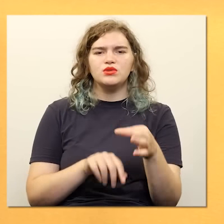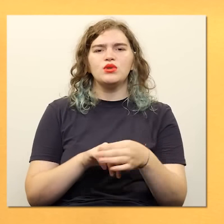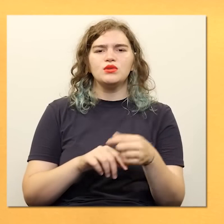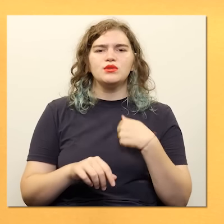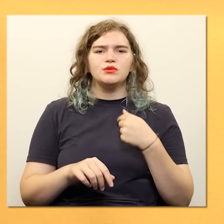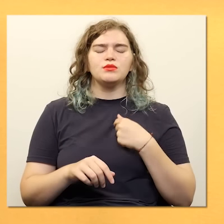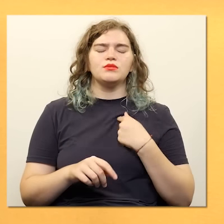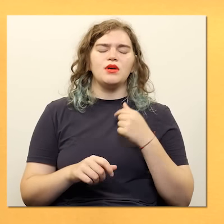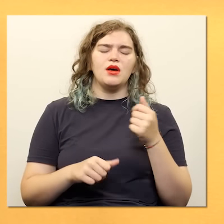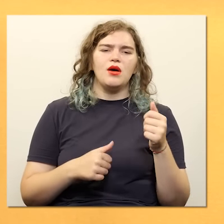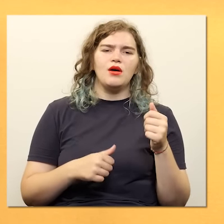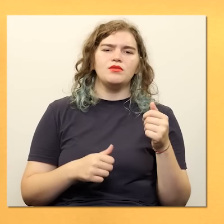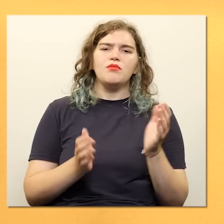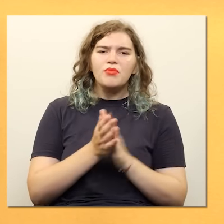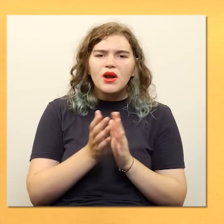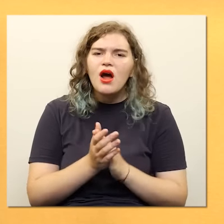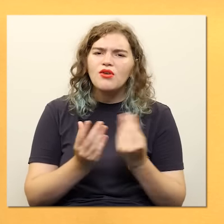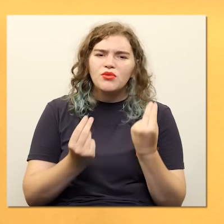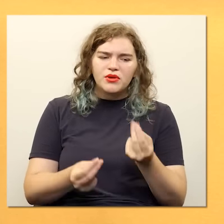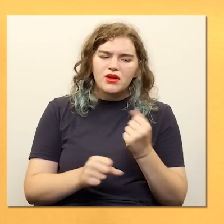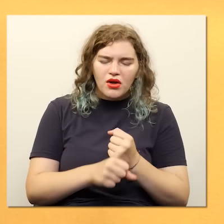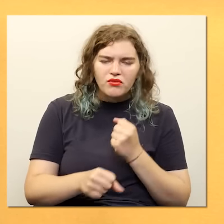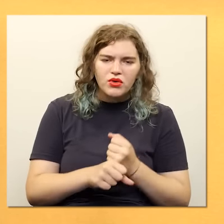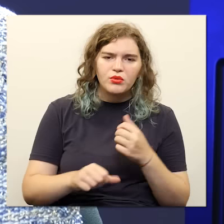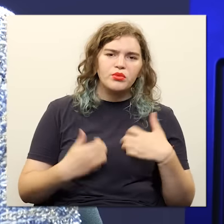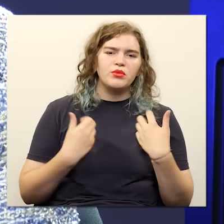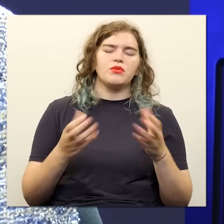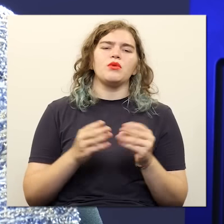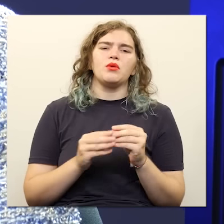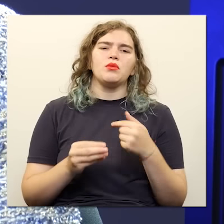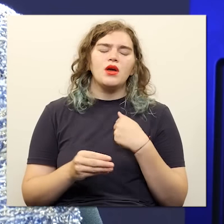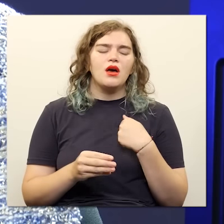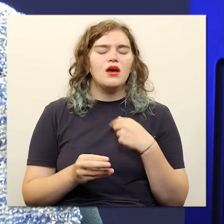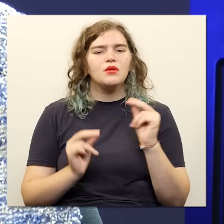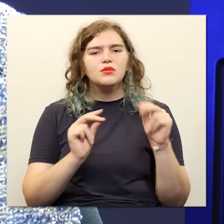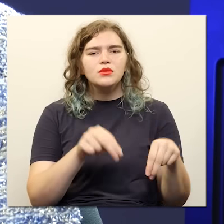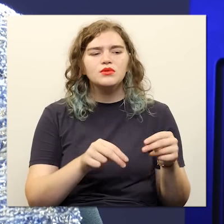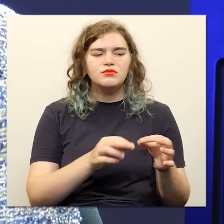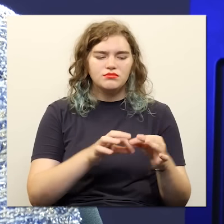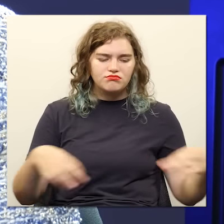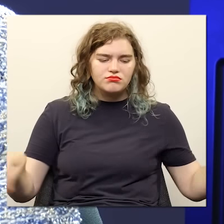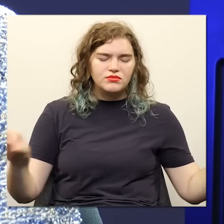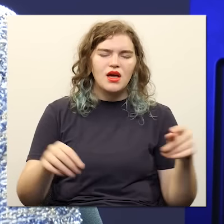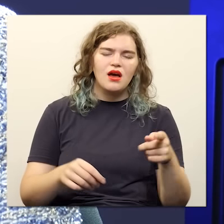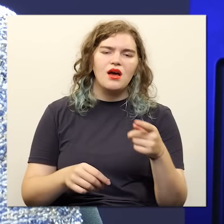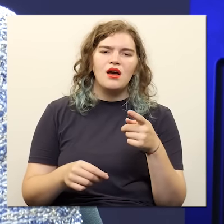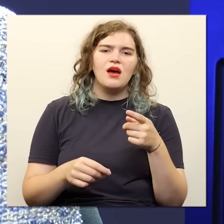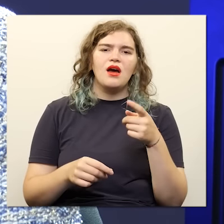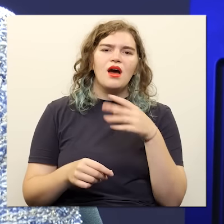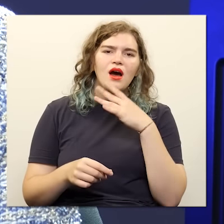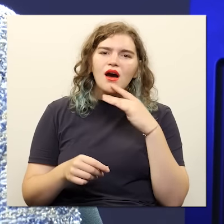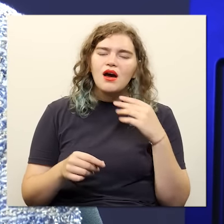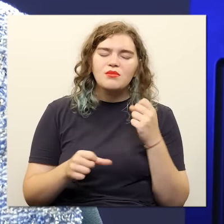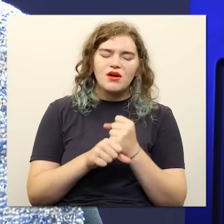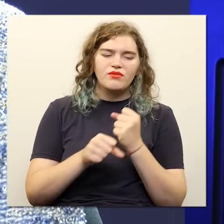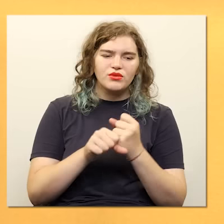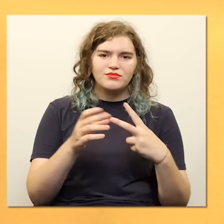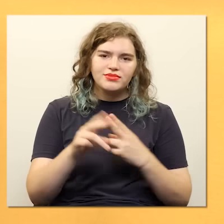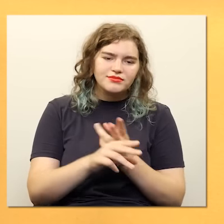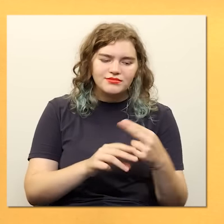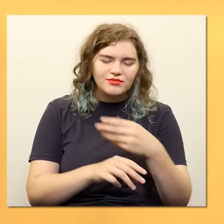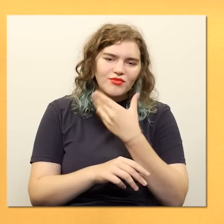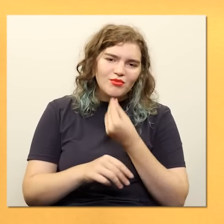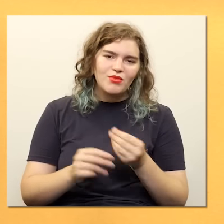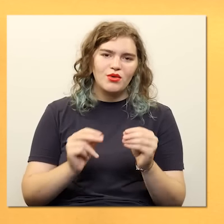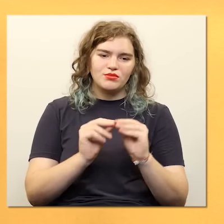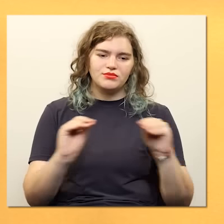o să mă laude și o să se bucure împreună cu mine. Și am pus hârtie albă și am făcut danteluță la hârtie.